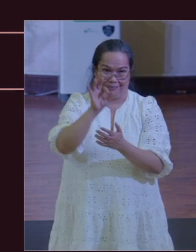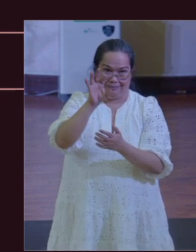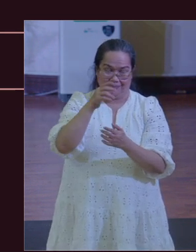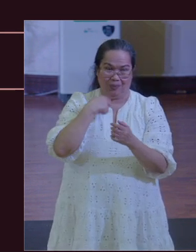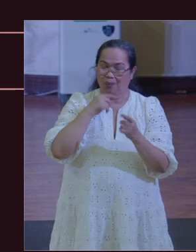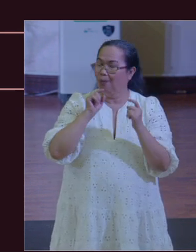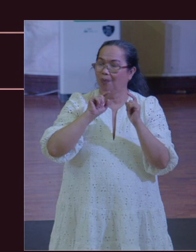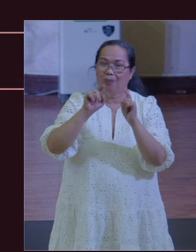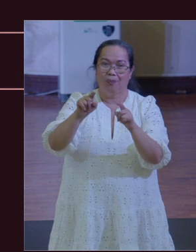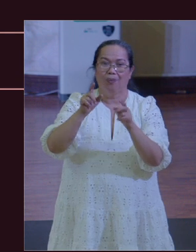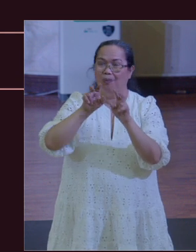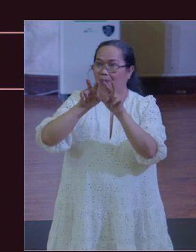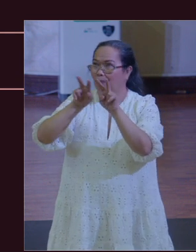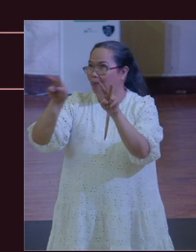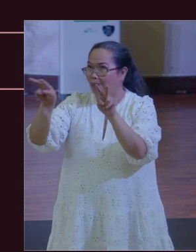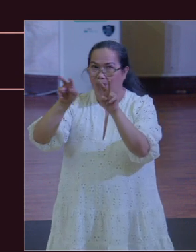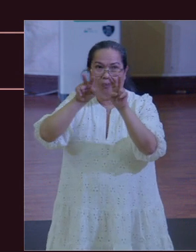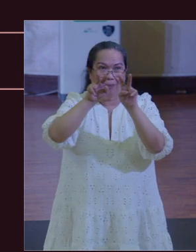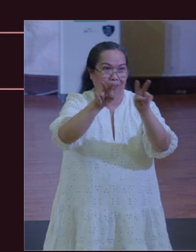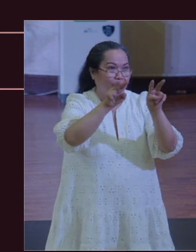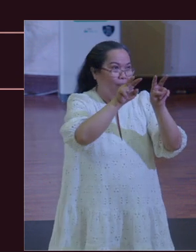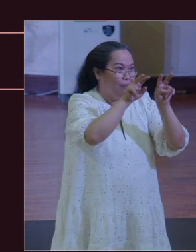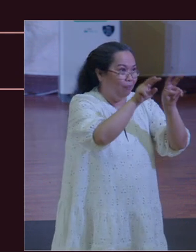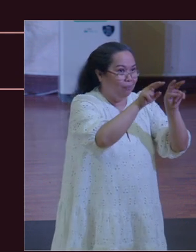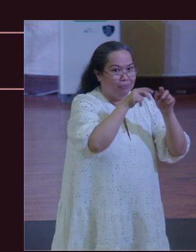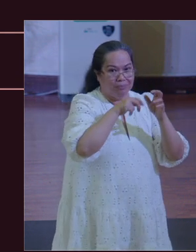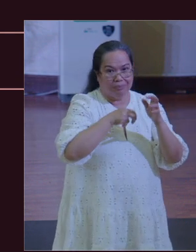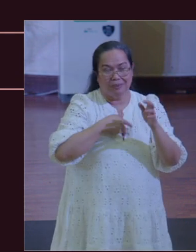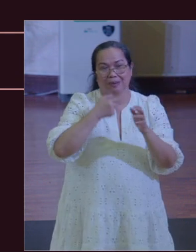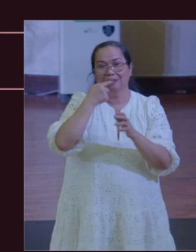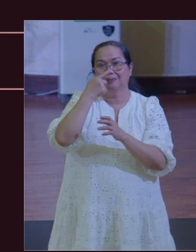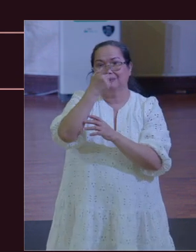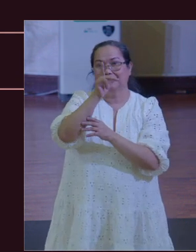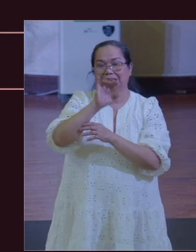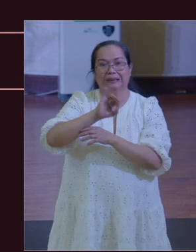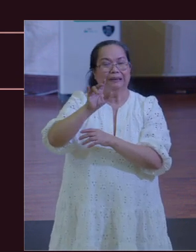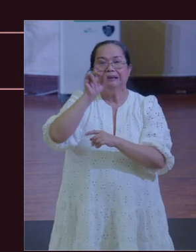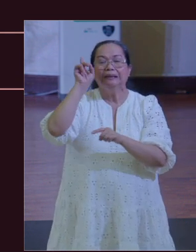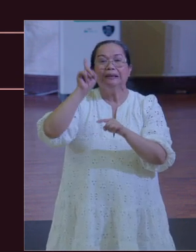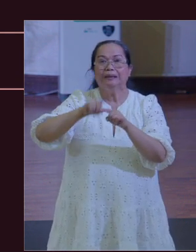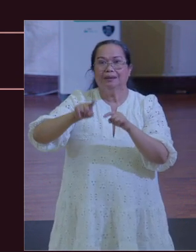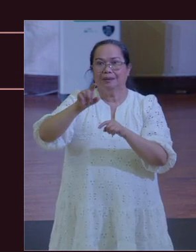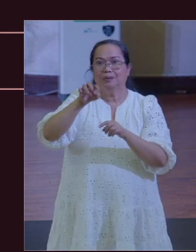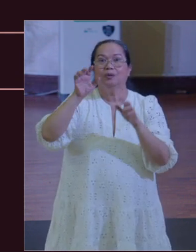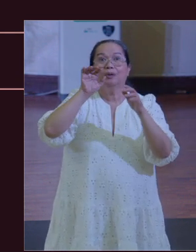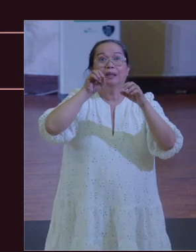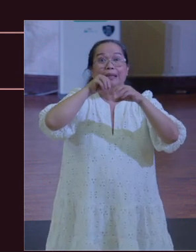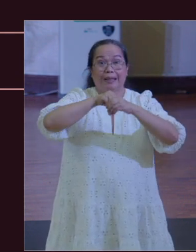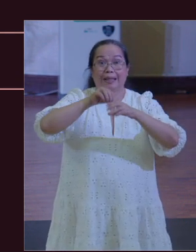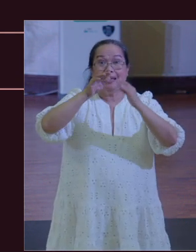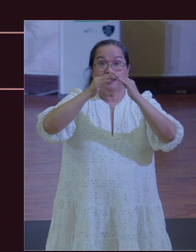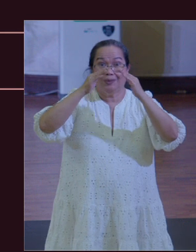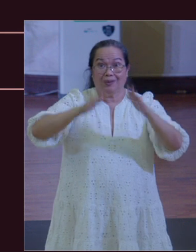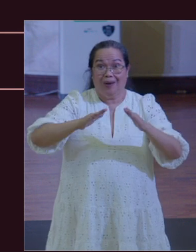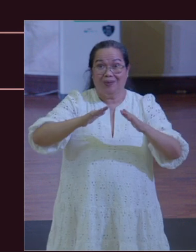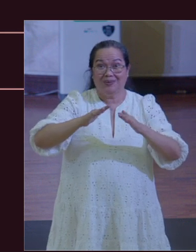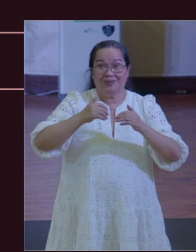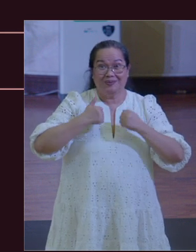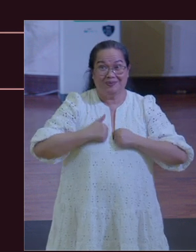pumunta. Mas gusto yung ganun. Una-una, kahit hindi ka maligo Di ba, nandun ka lang saan mag-worship ka.